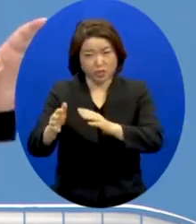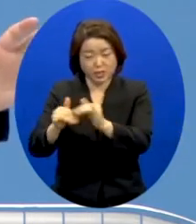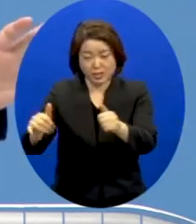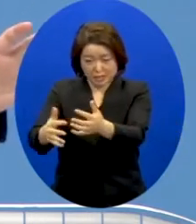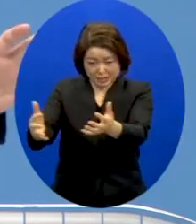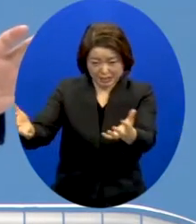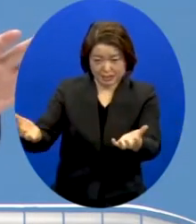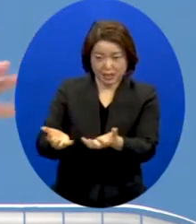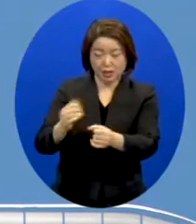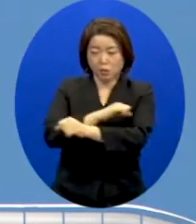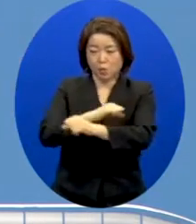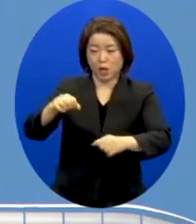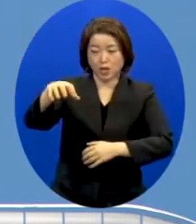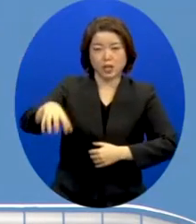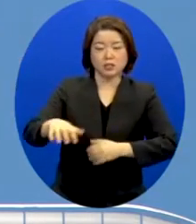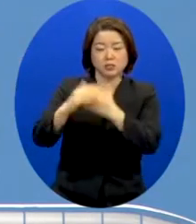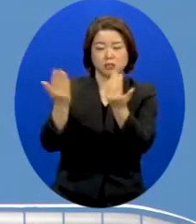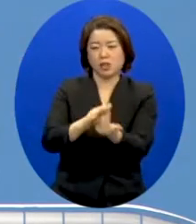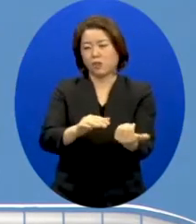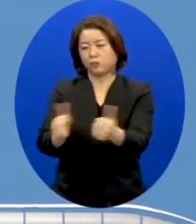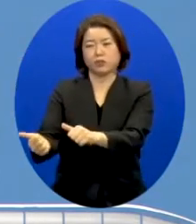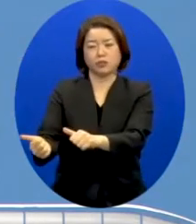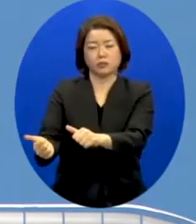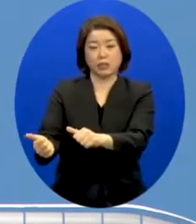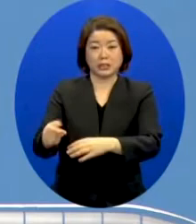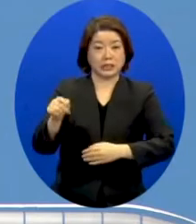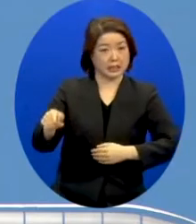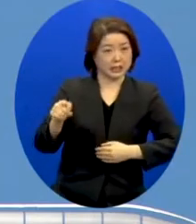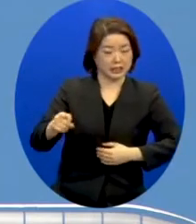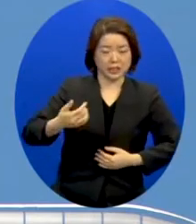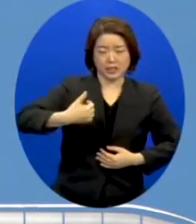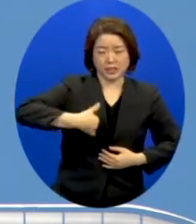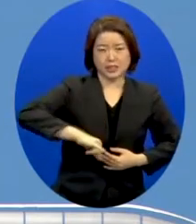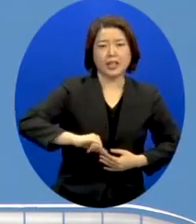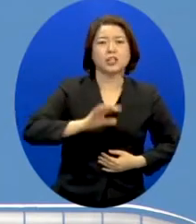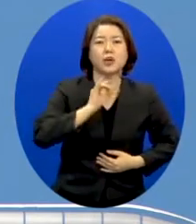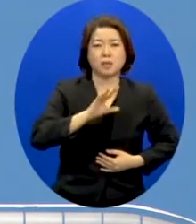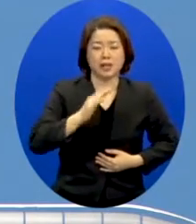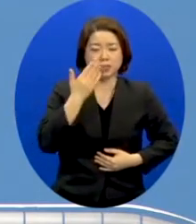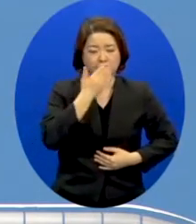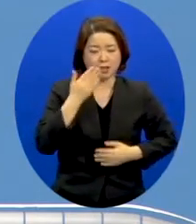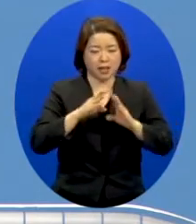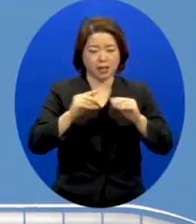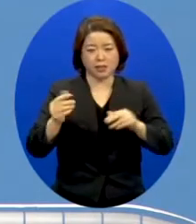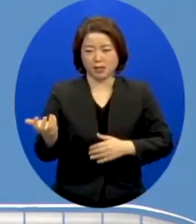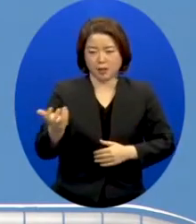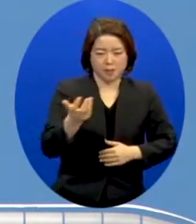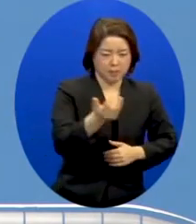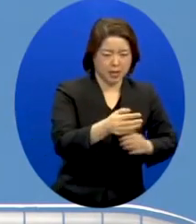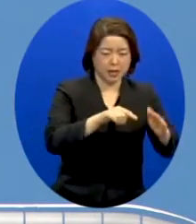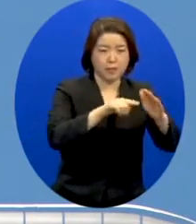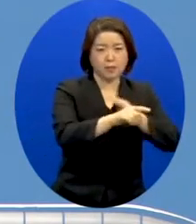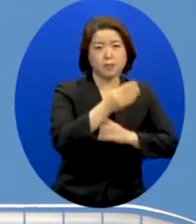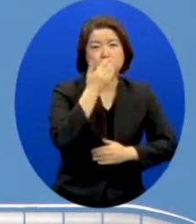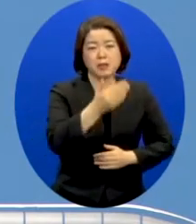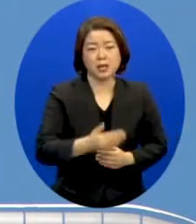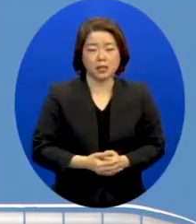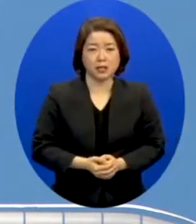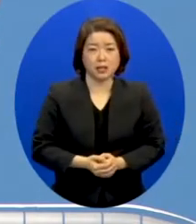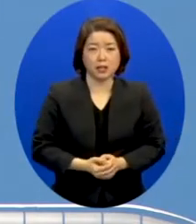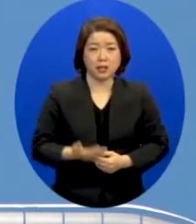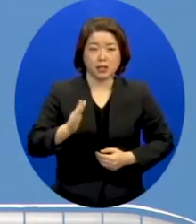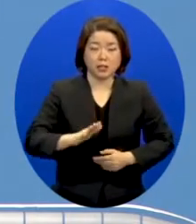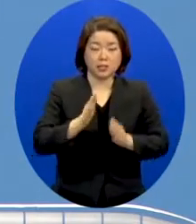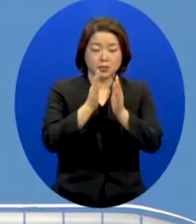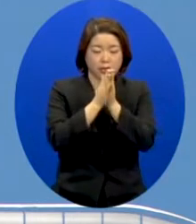죽었습니다 그 자녀들 만 가나안 땅에 들어가게 됐습니다 그런데 모세는 그 이스라엘